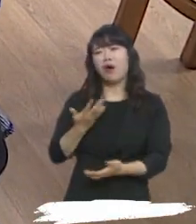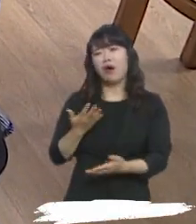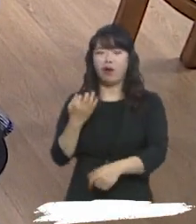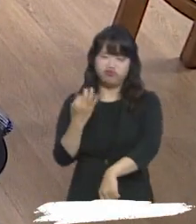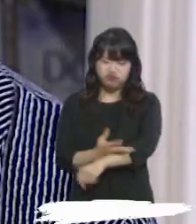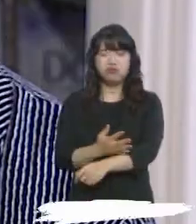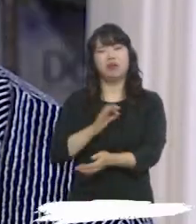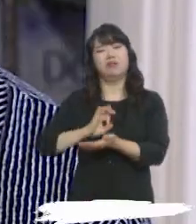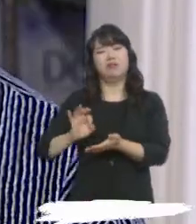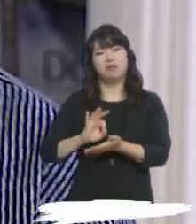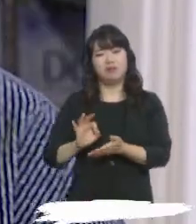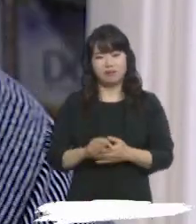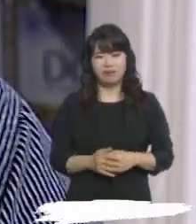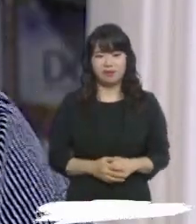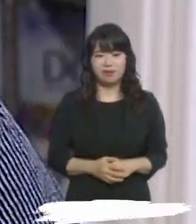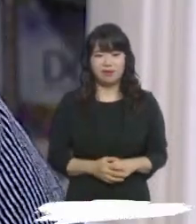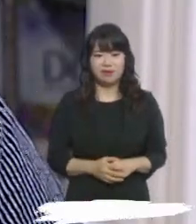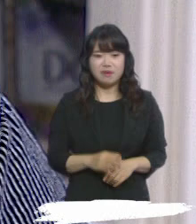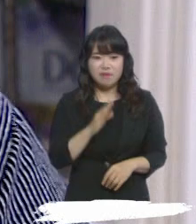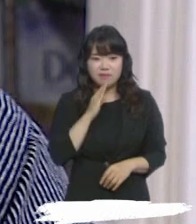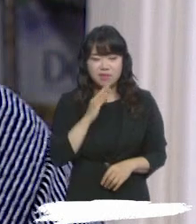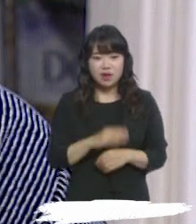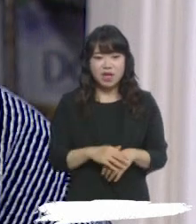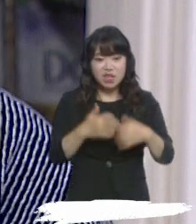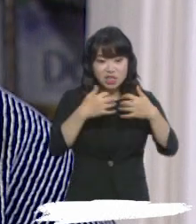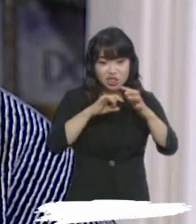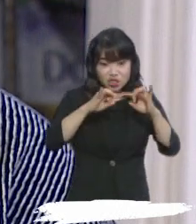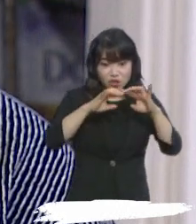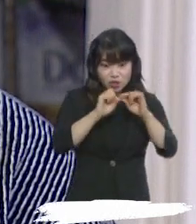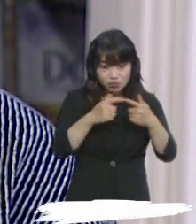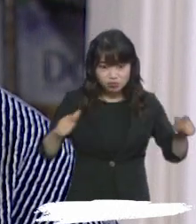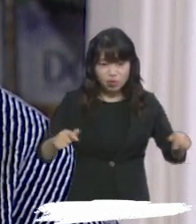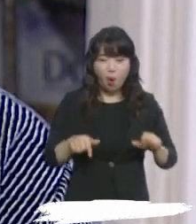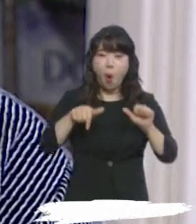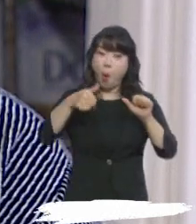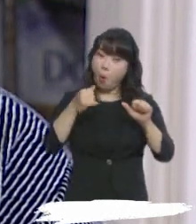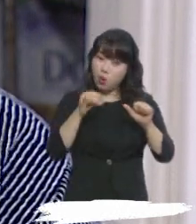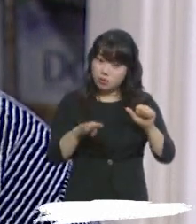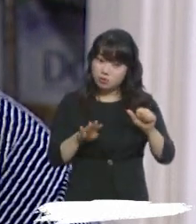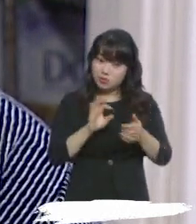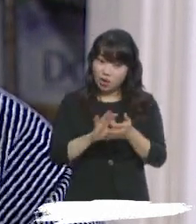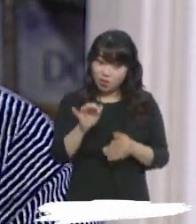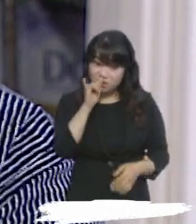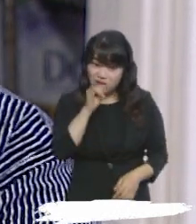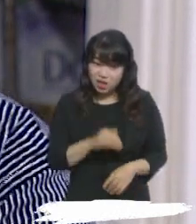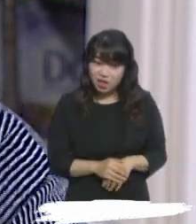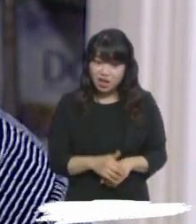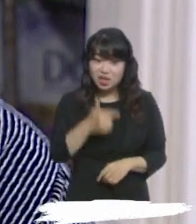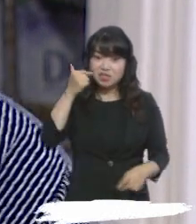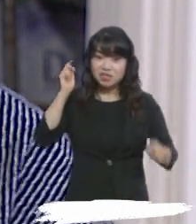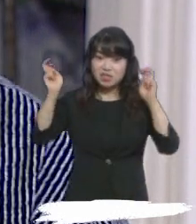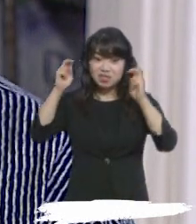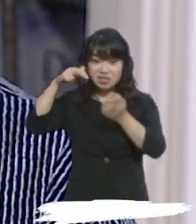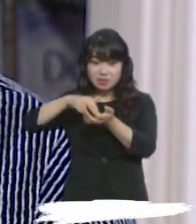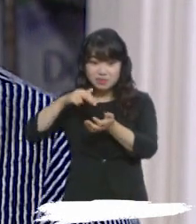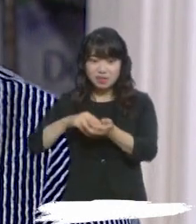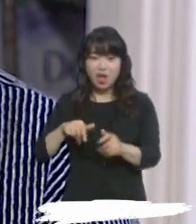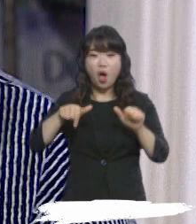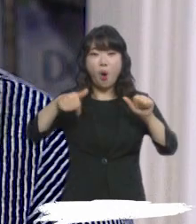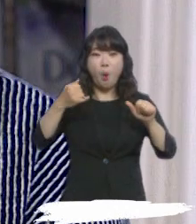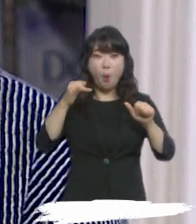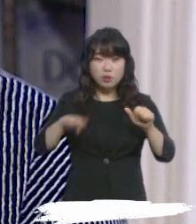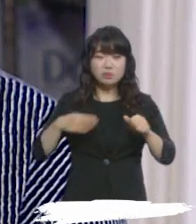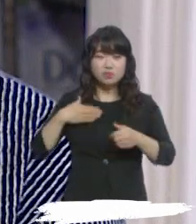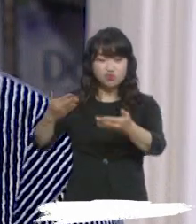없었습니다. 전기 제품들이 5등급 쓰는 데 있을까요? 대기업에서 5등급짜리를 이렇게